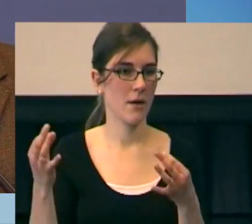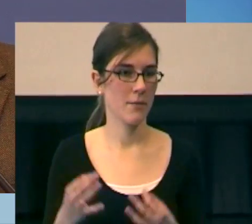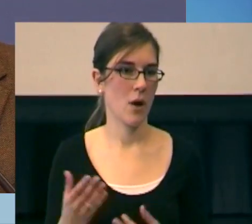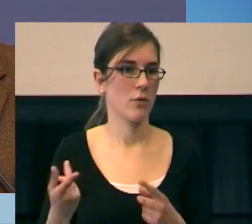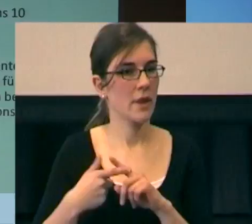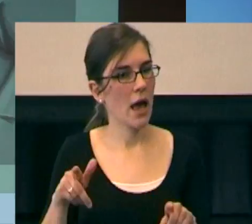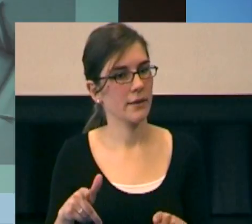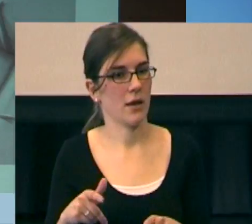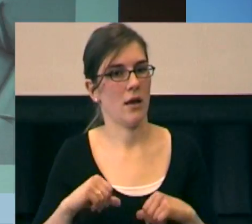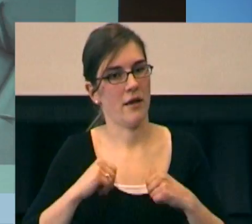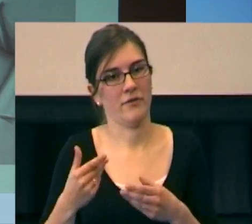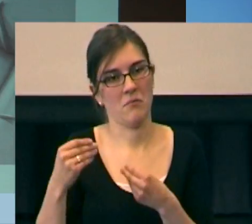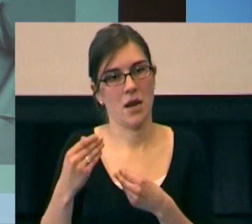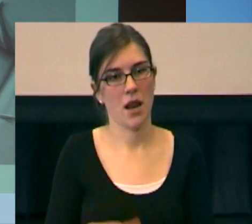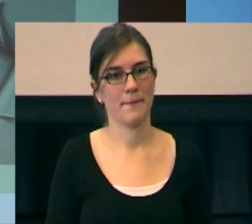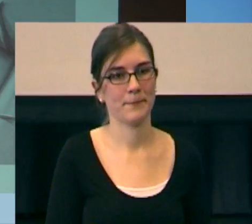übergehen müssen.